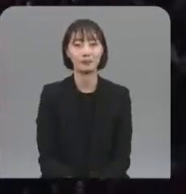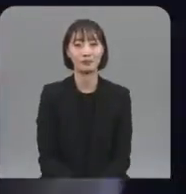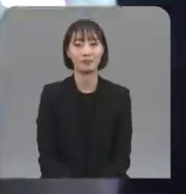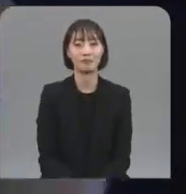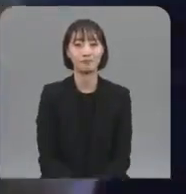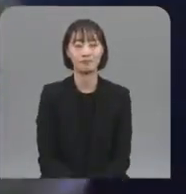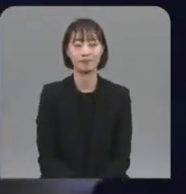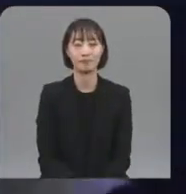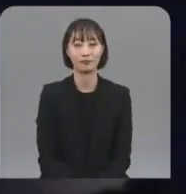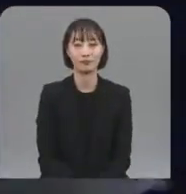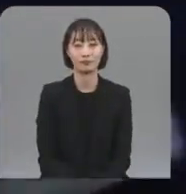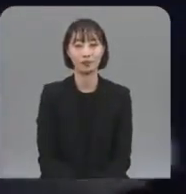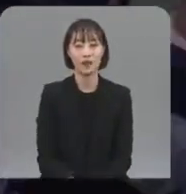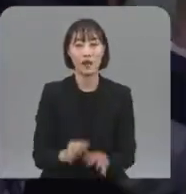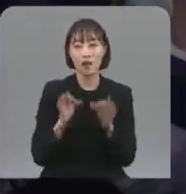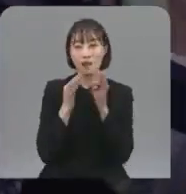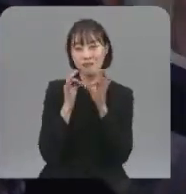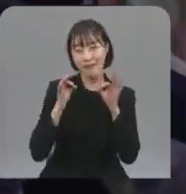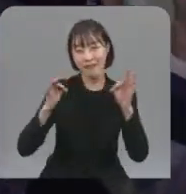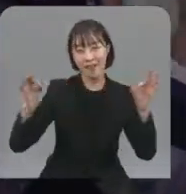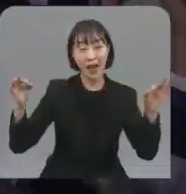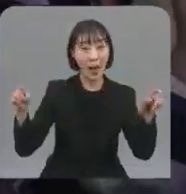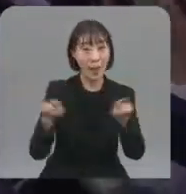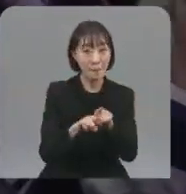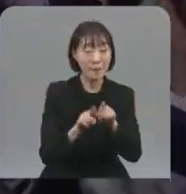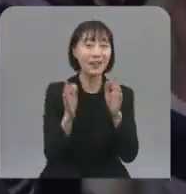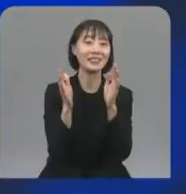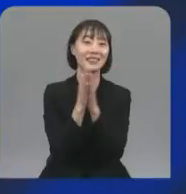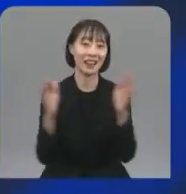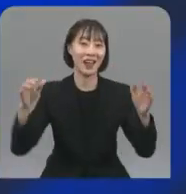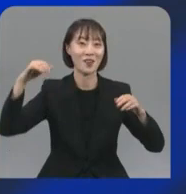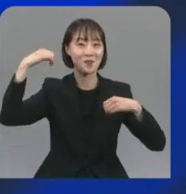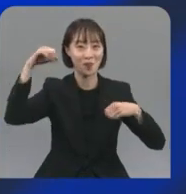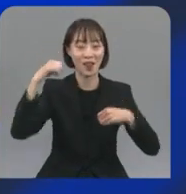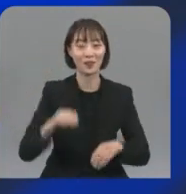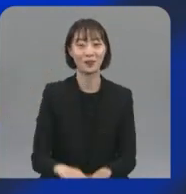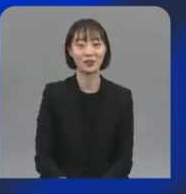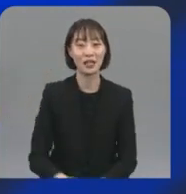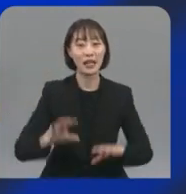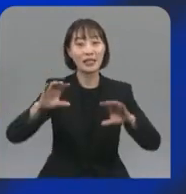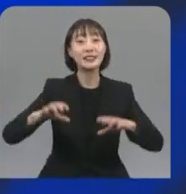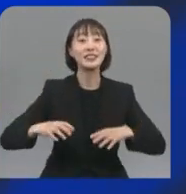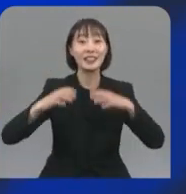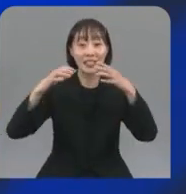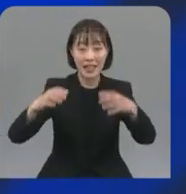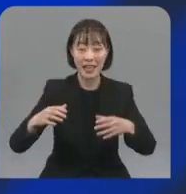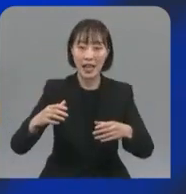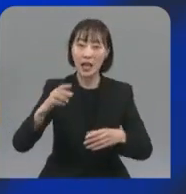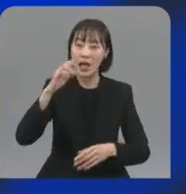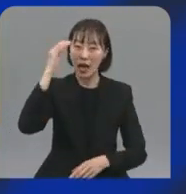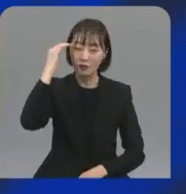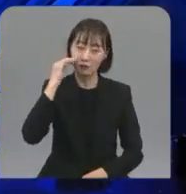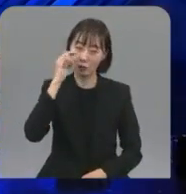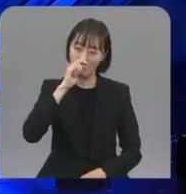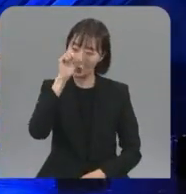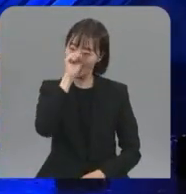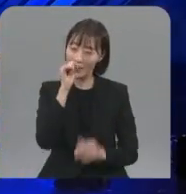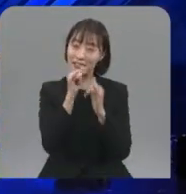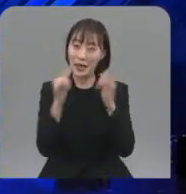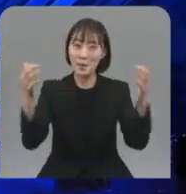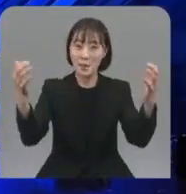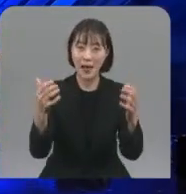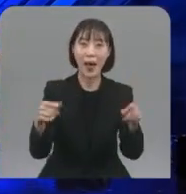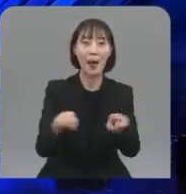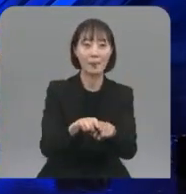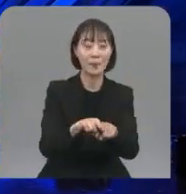de son souhait d'avoir plus d'occasions de rencontrer les fans du monde entier par bogomme un acteur sud-coréen a rejoint lui aussi